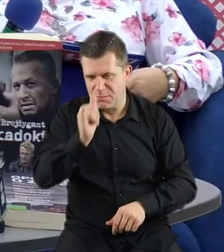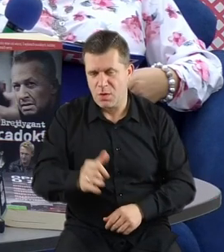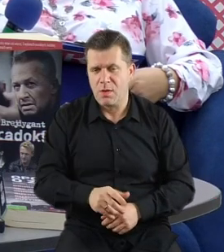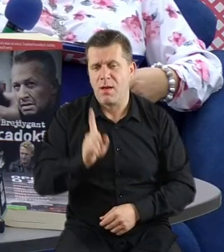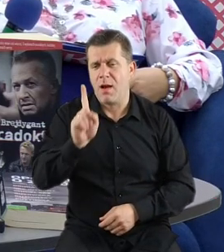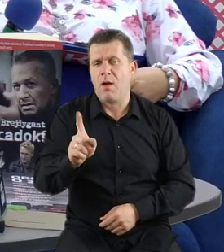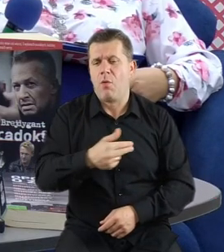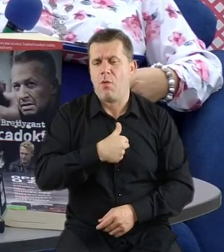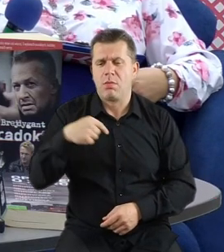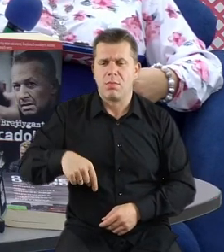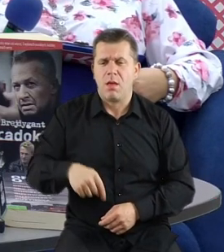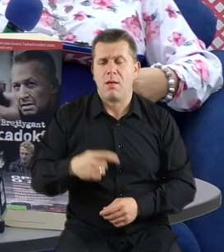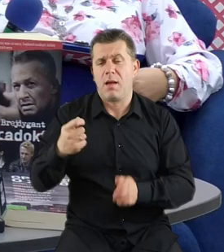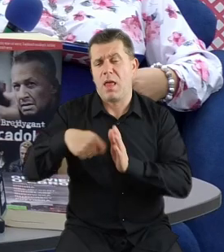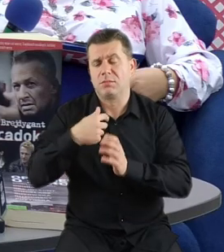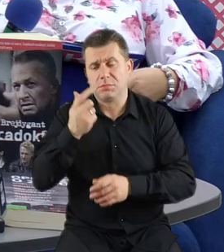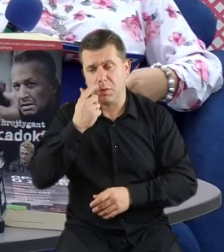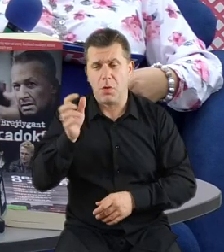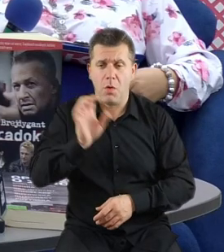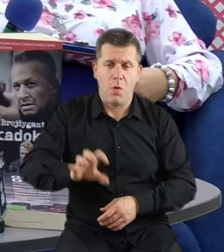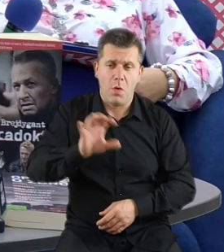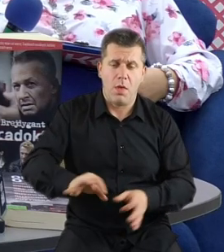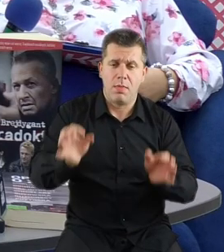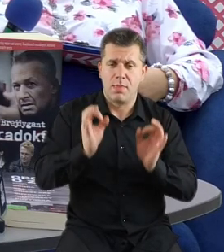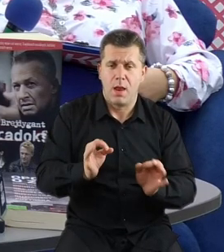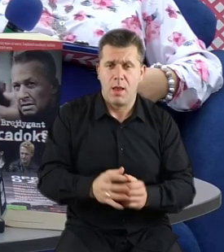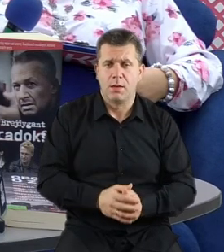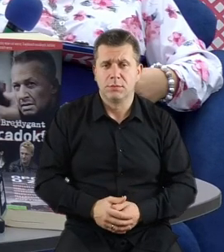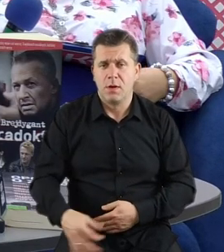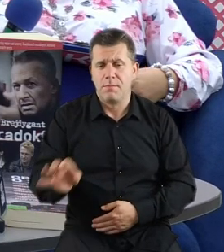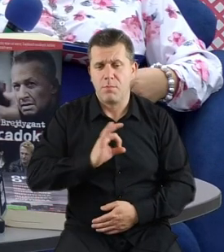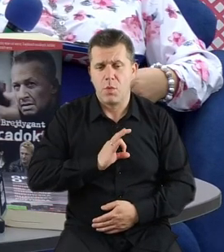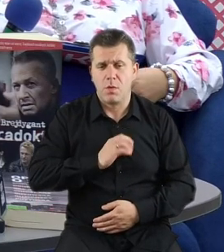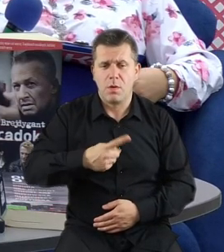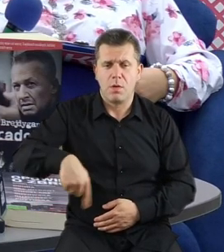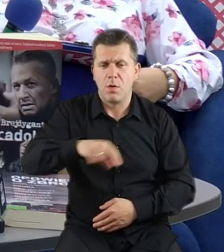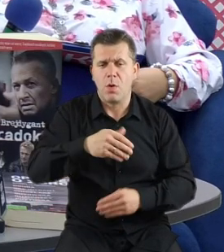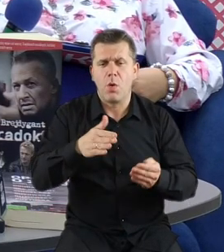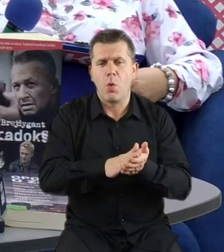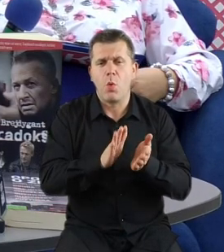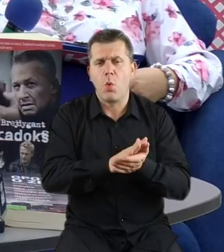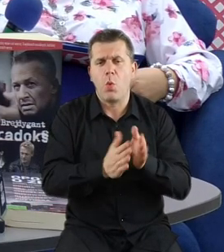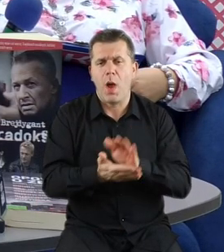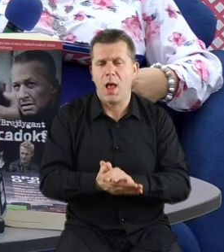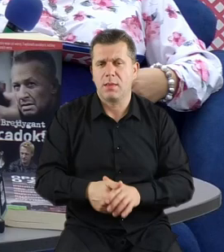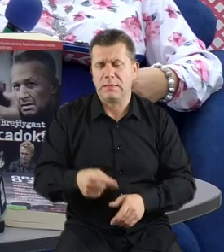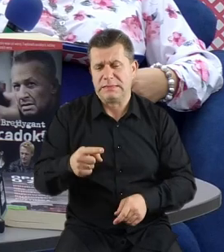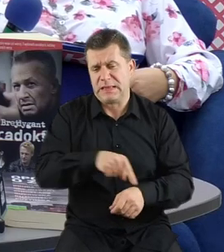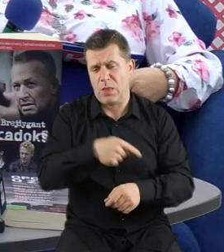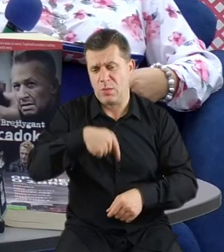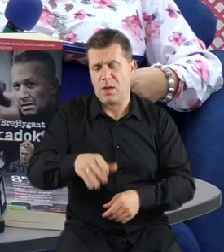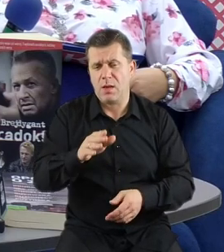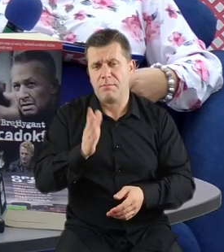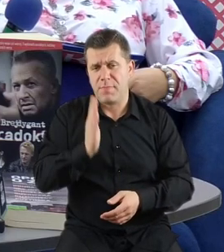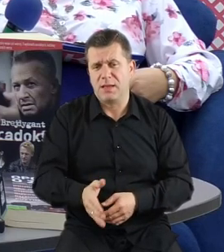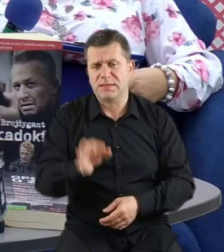nas reżyserzy, no oglądam teraz mój układ, który niedługo wejdzie na Iple, czy